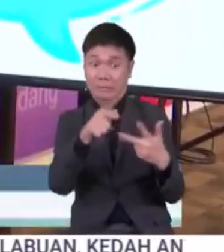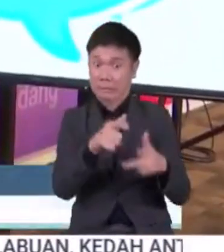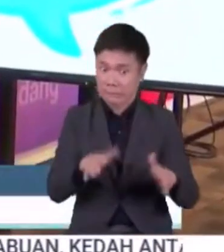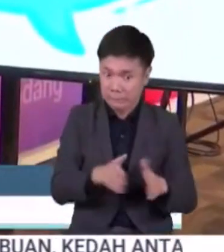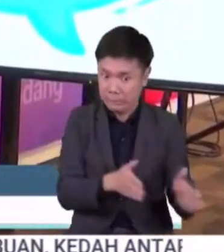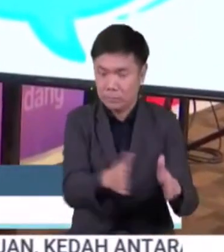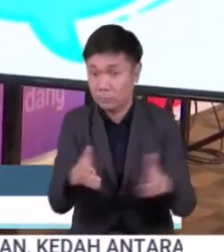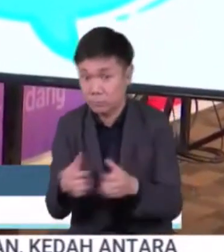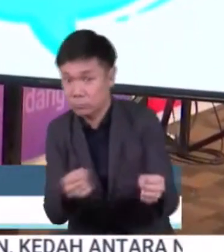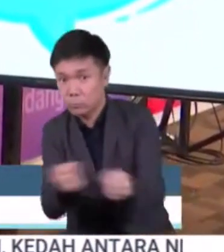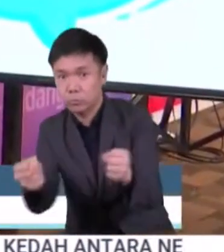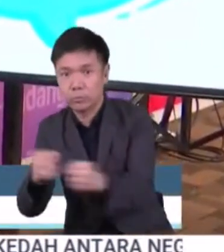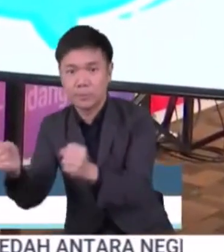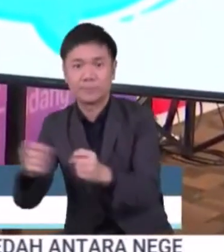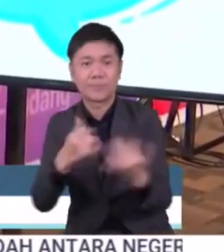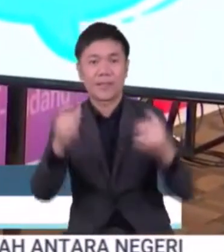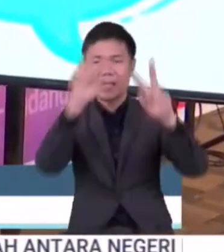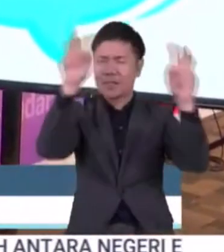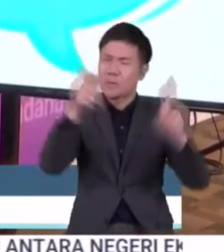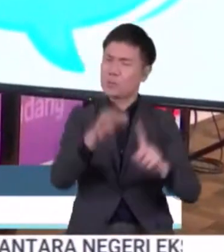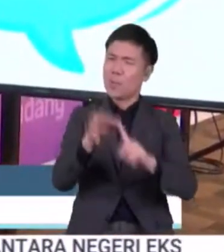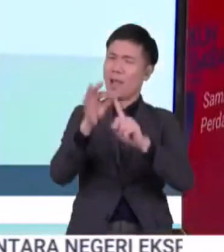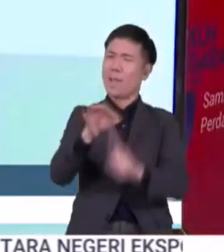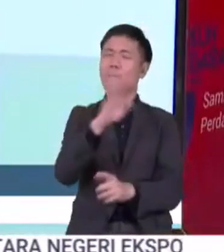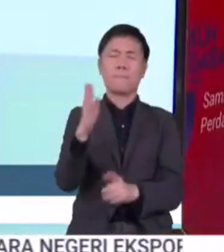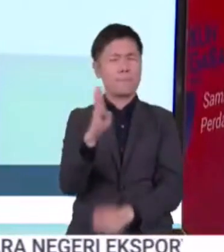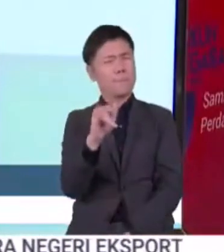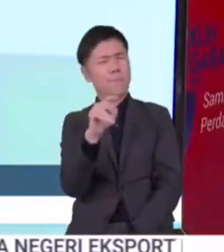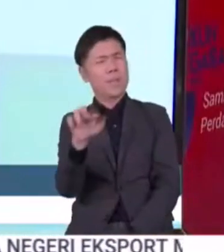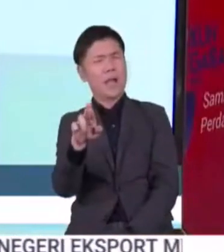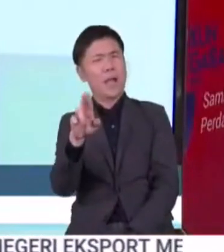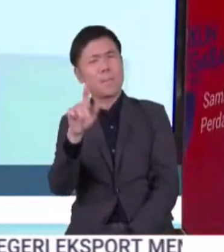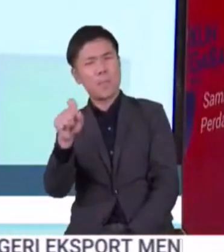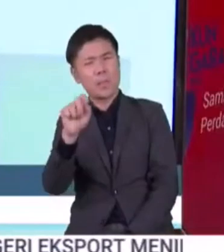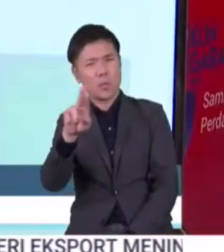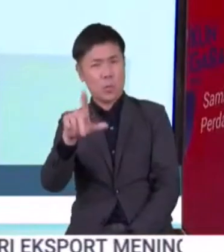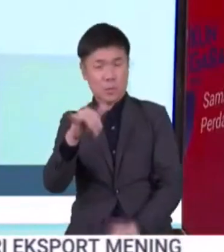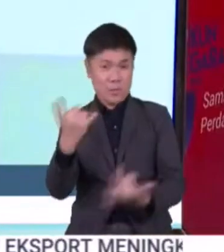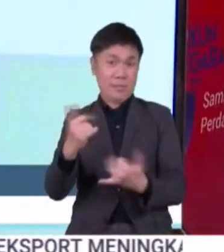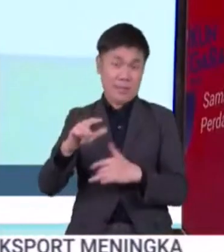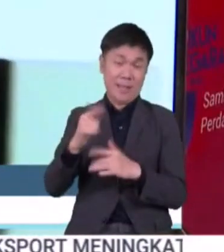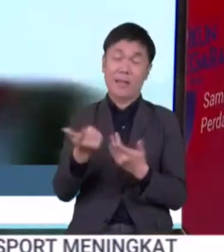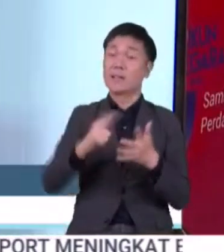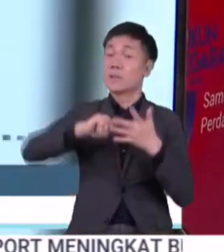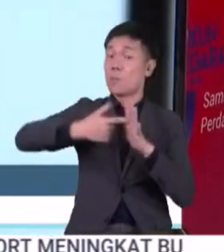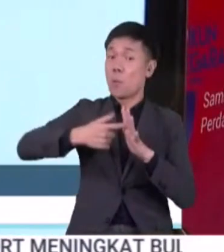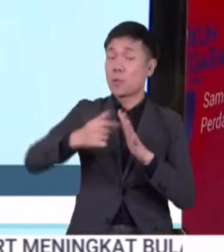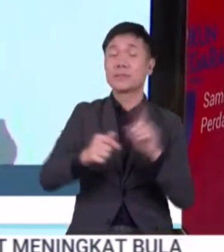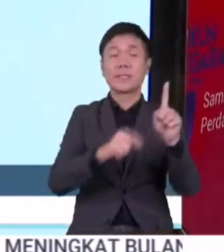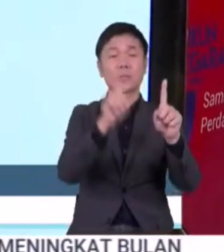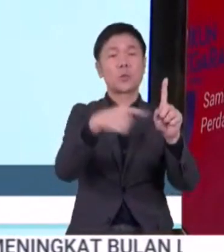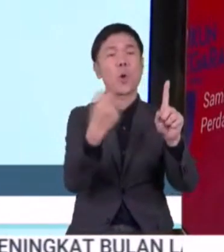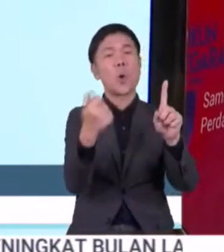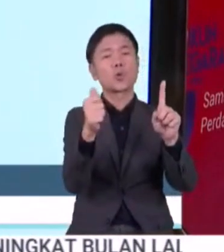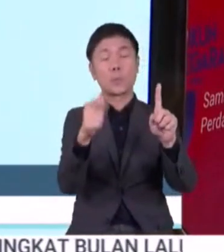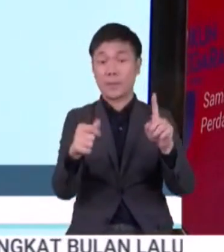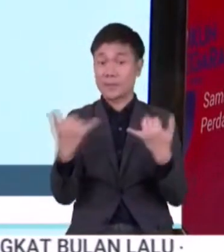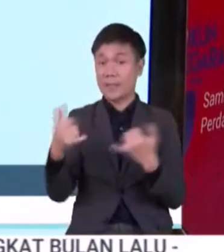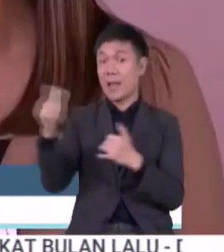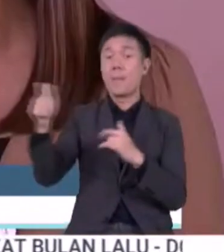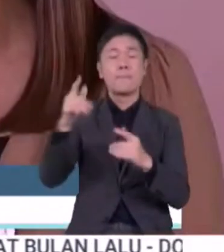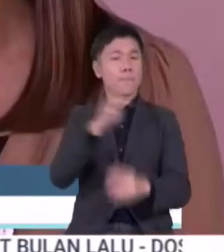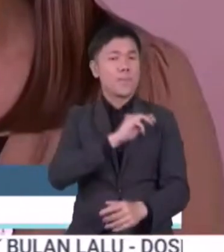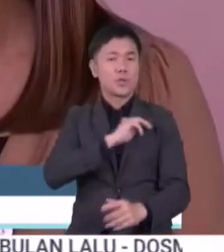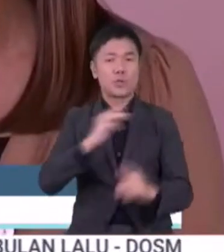satu segmen khas Biar betul akan diterbitkan radio televisyen Malaysia RTM bermula 1 Oktober ini menteri